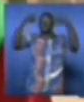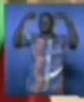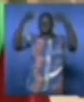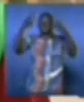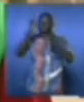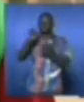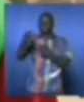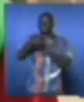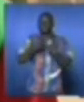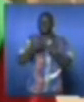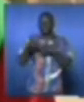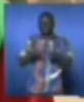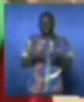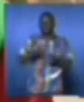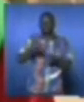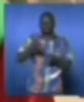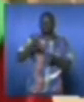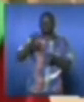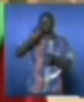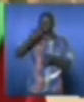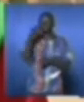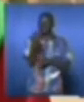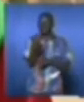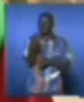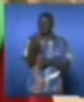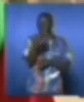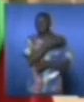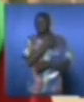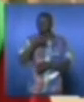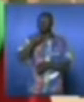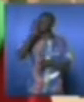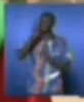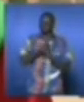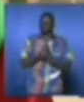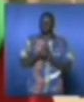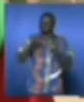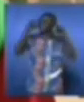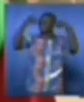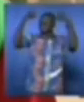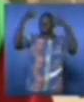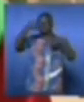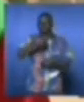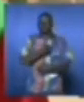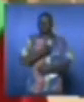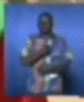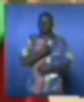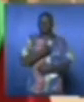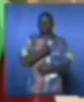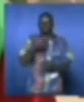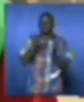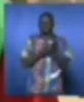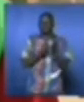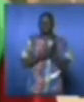à l'école Périmètre B et vraiment ça a été un succès pour moi. Puisqu'à l'école, on